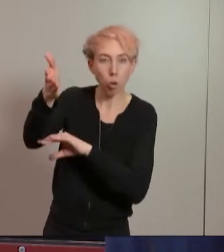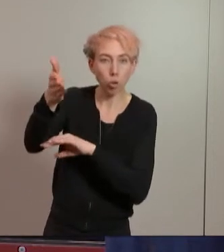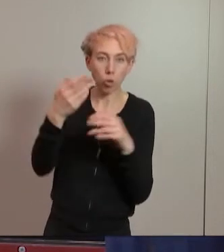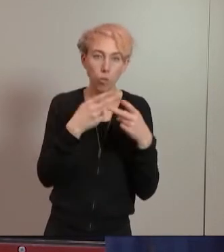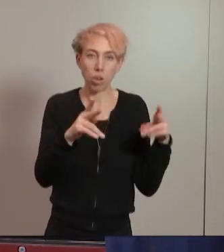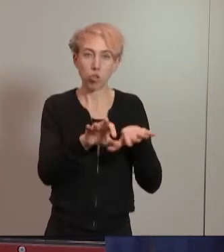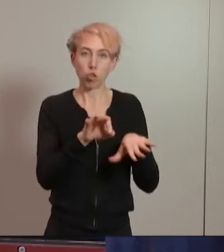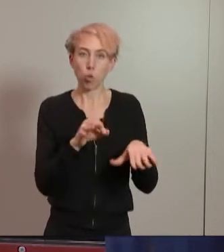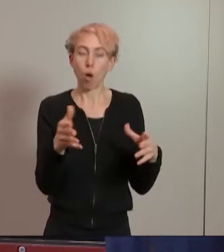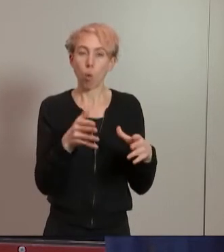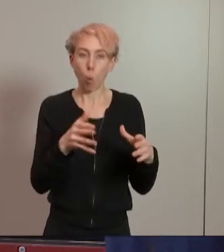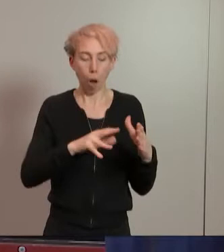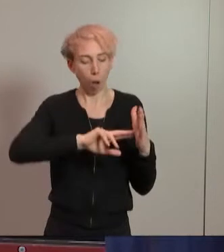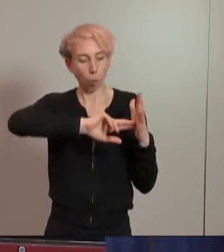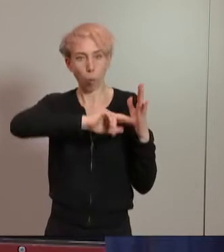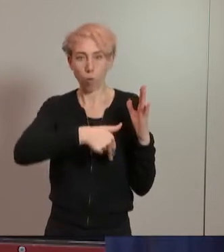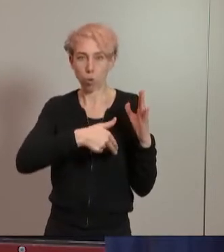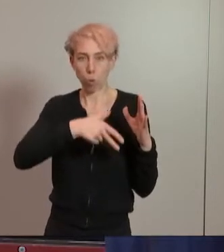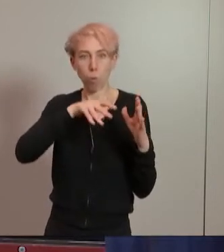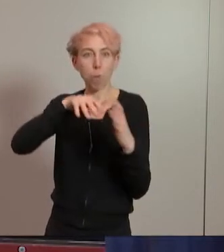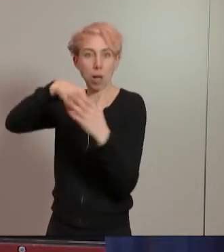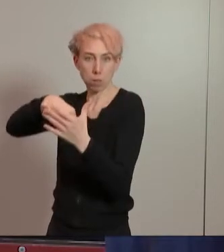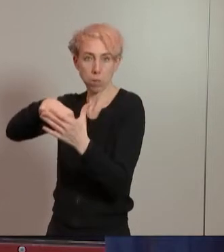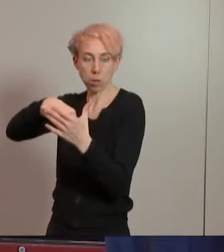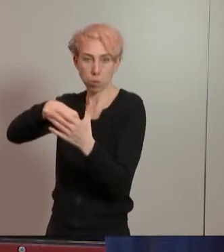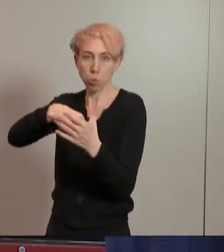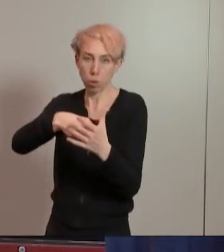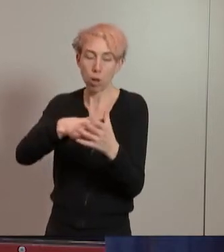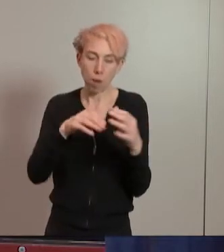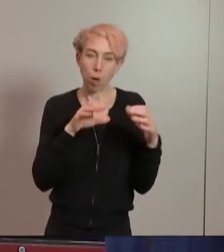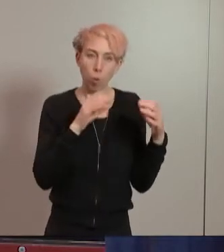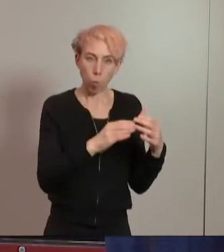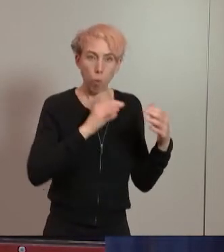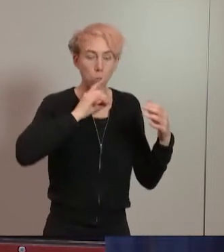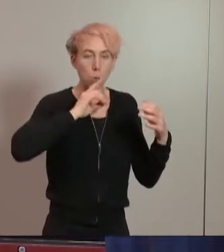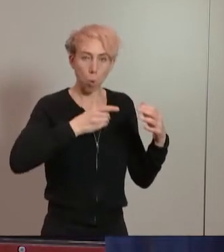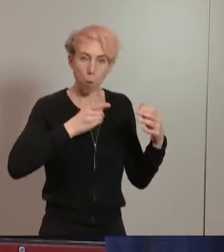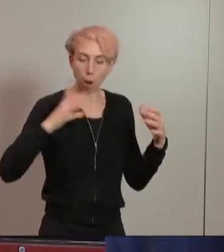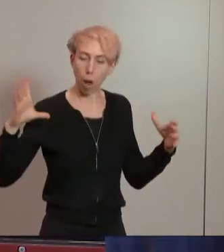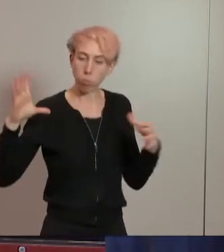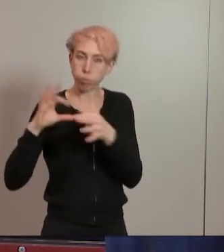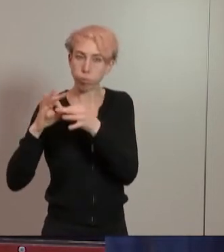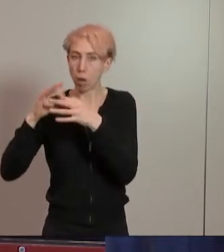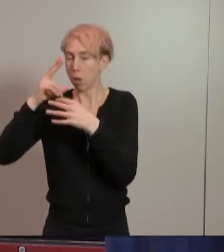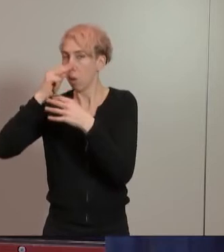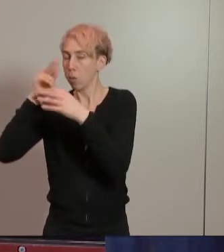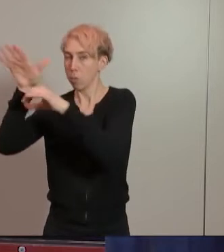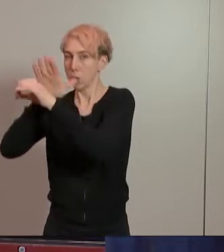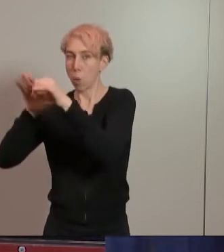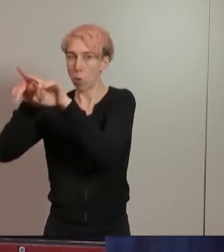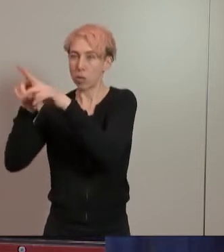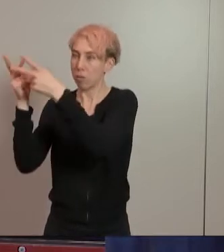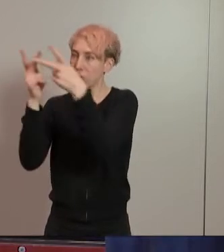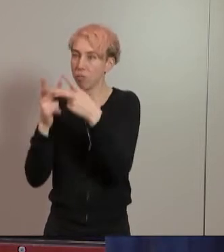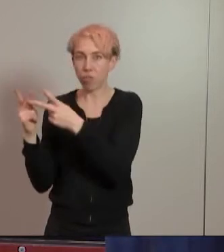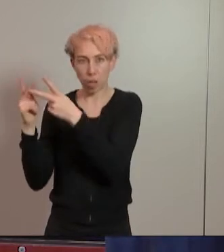de la convention de participation et a participé au groupement de commandes avec Nantes Métropole et les communes de la métropole. Un contrat a